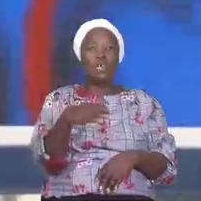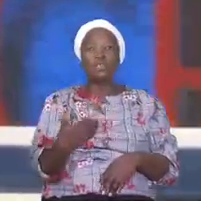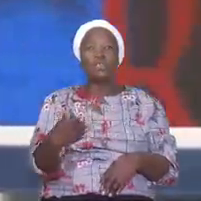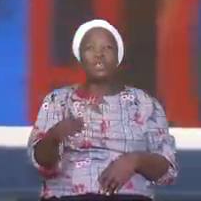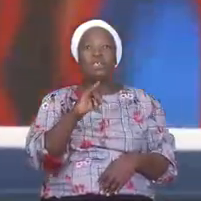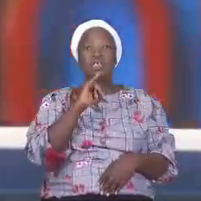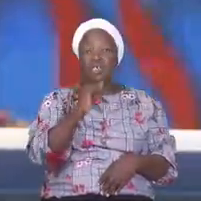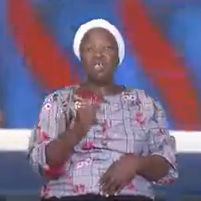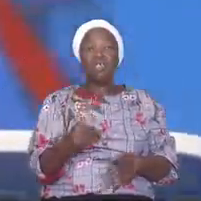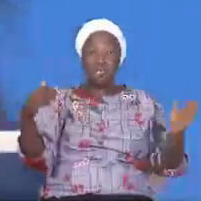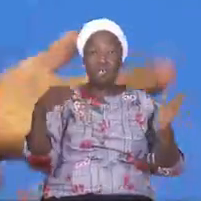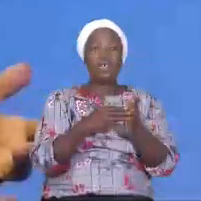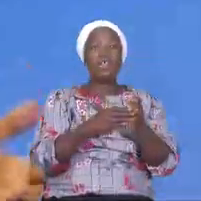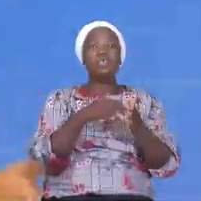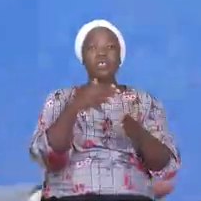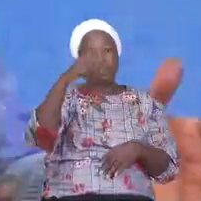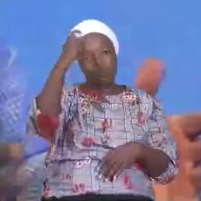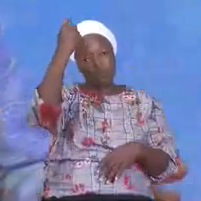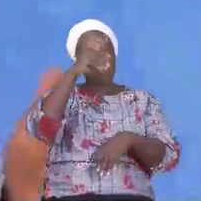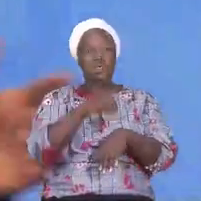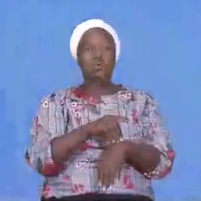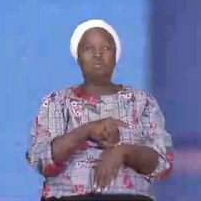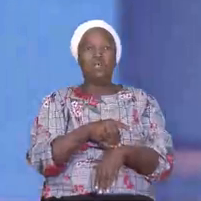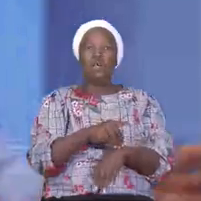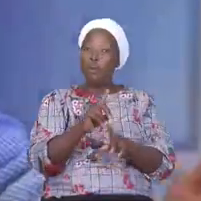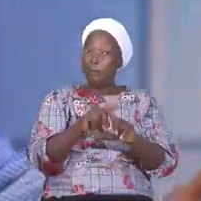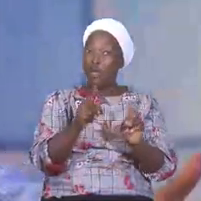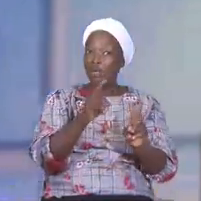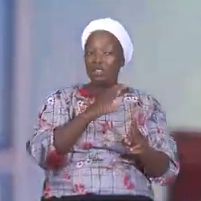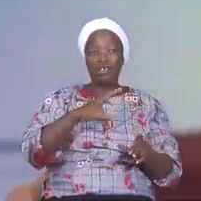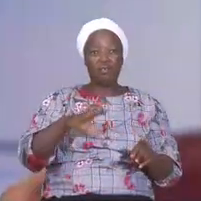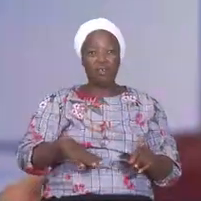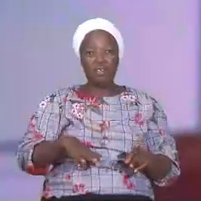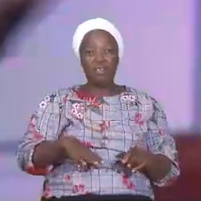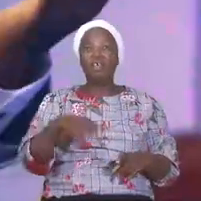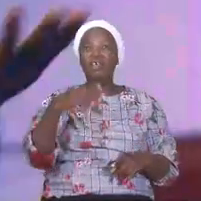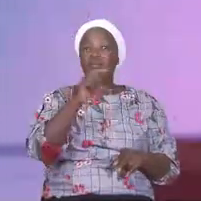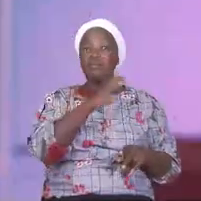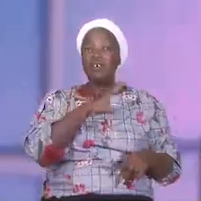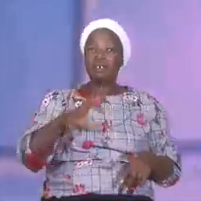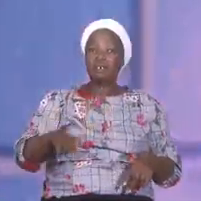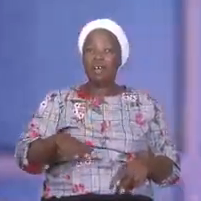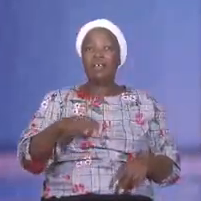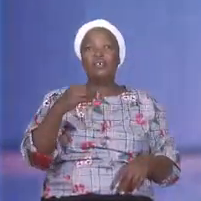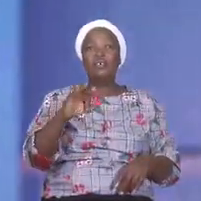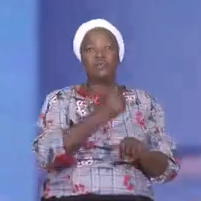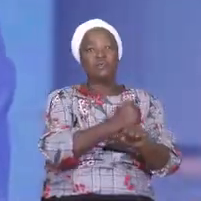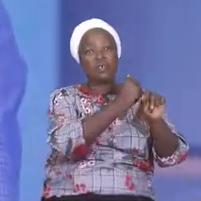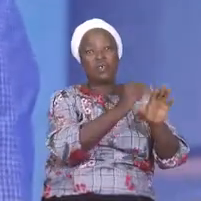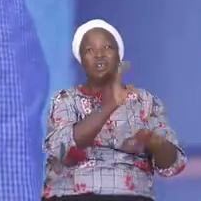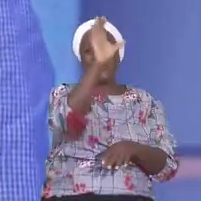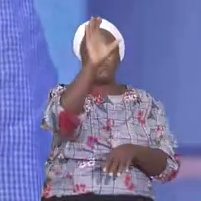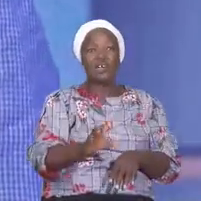la croix du calvaire, tout autre chose est contraire à la sagesse. Mais